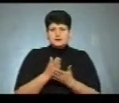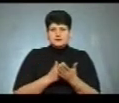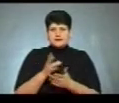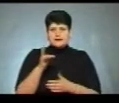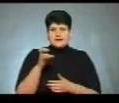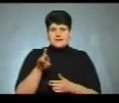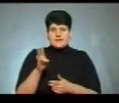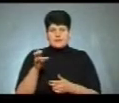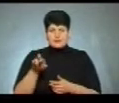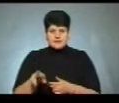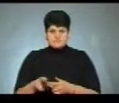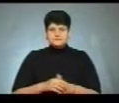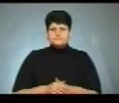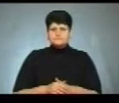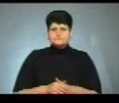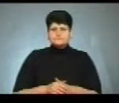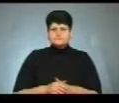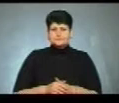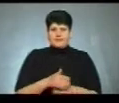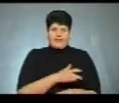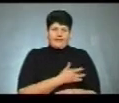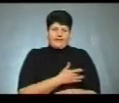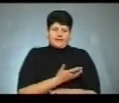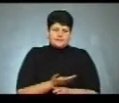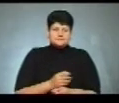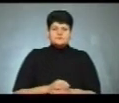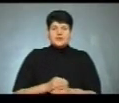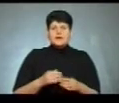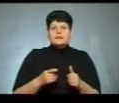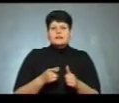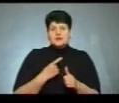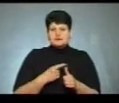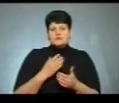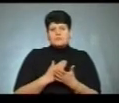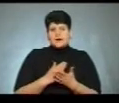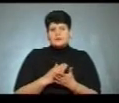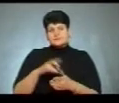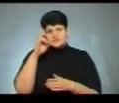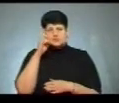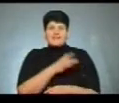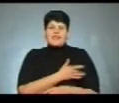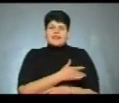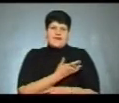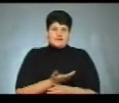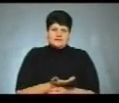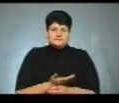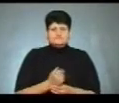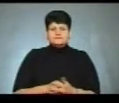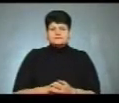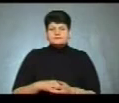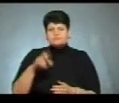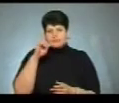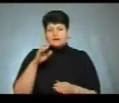няні. І назву цей проект має «Муніципальна няня». Тобто держава